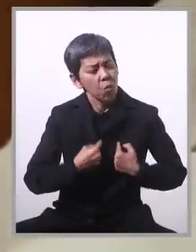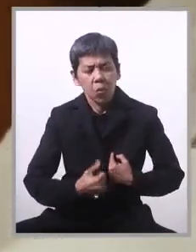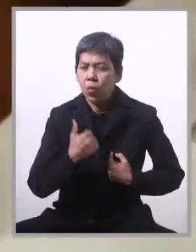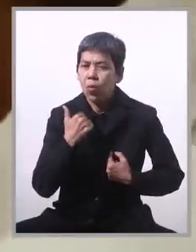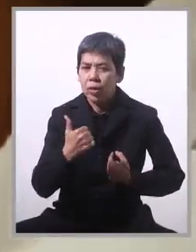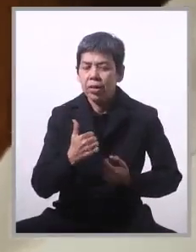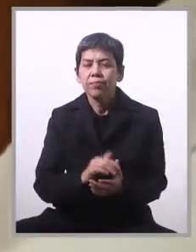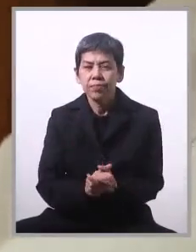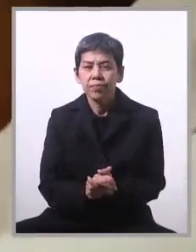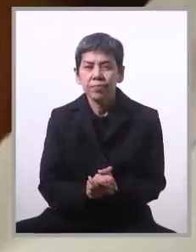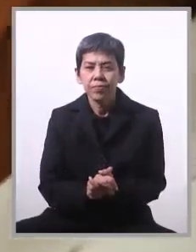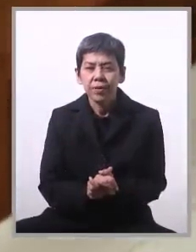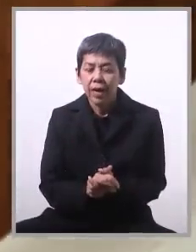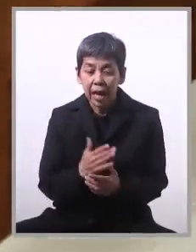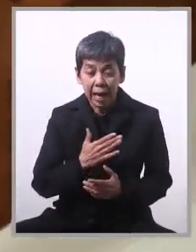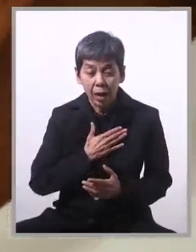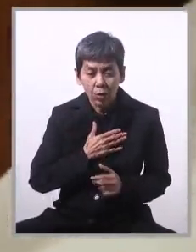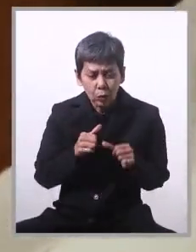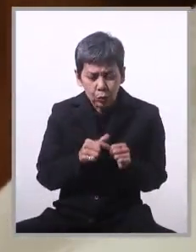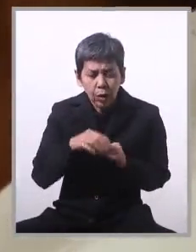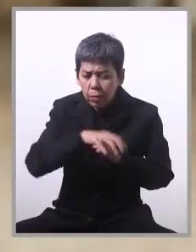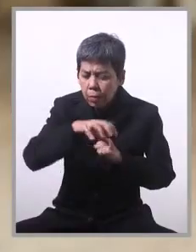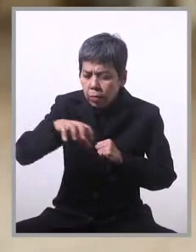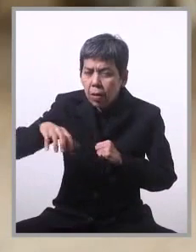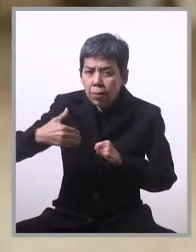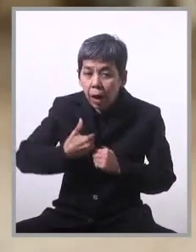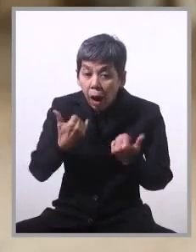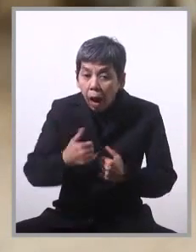ากที่อยู่มาเนี่ยค่ะป้าก็อยู่มาหลายรีสอร์ทแล้ว